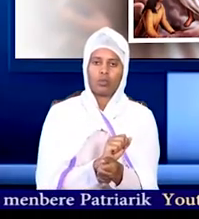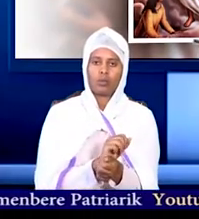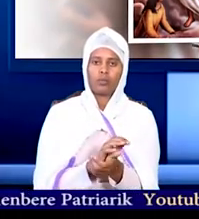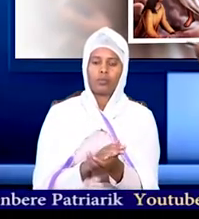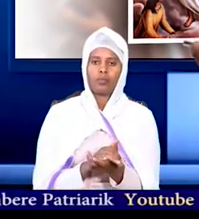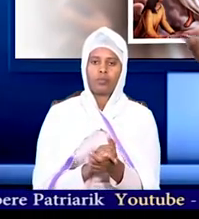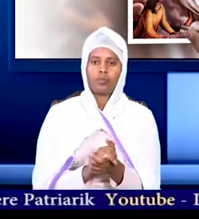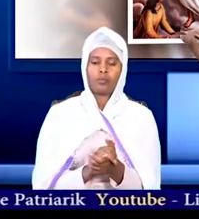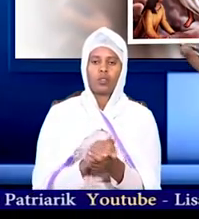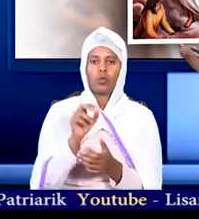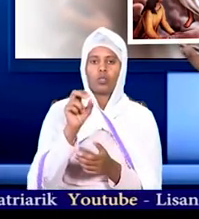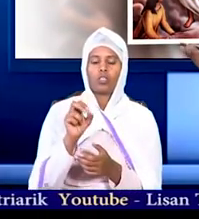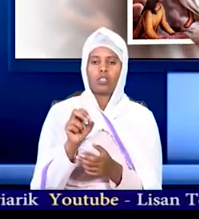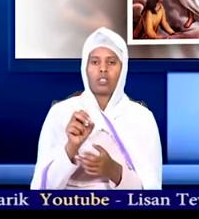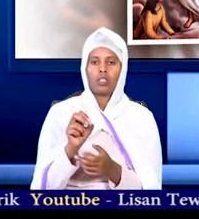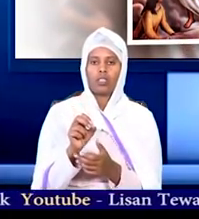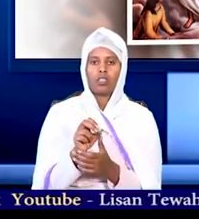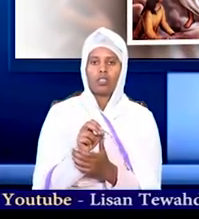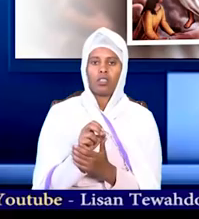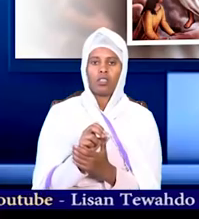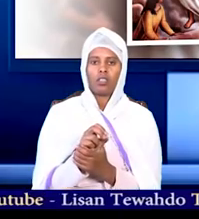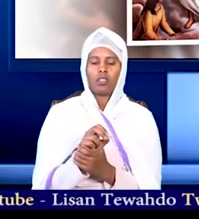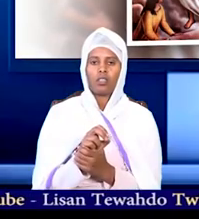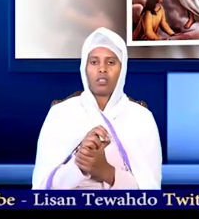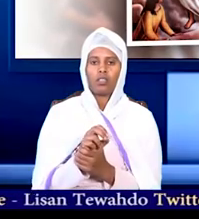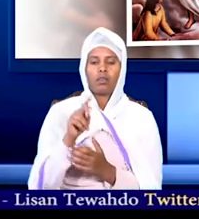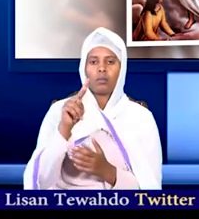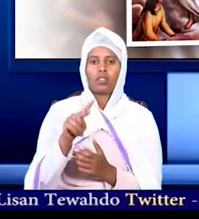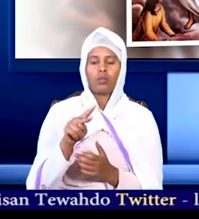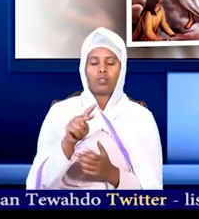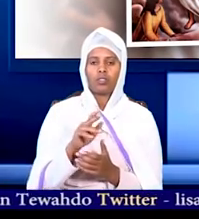تتحازه تتحازه او انجلاوي